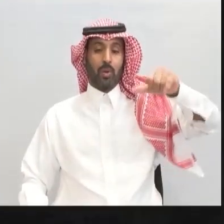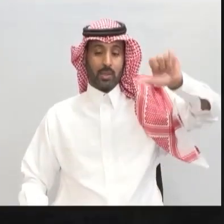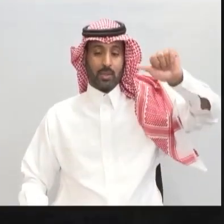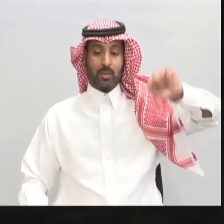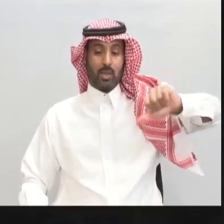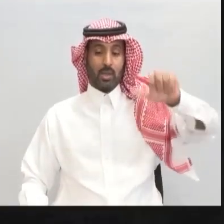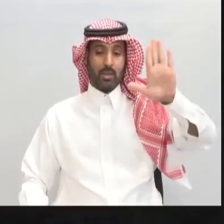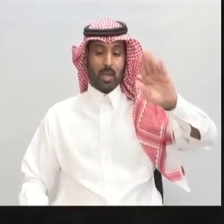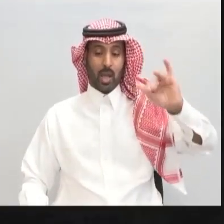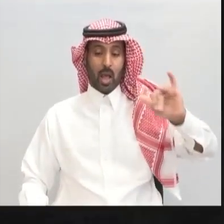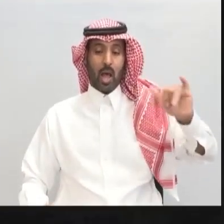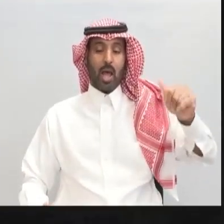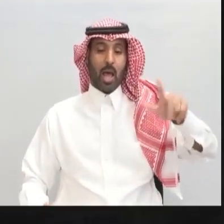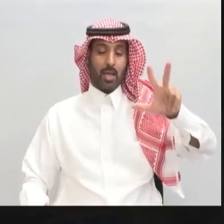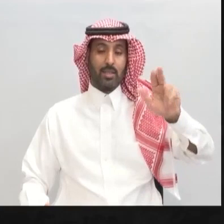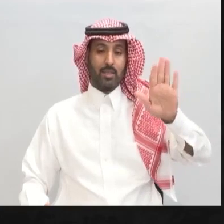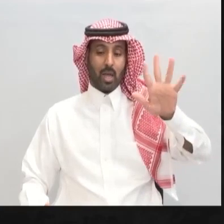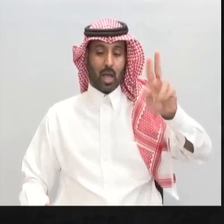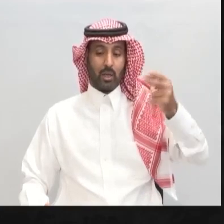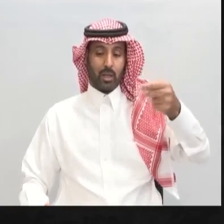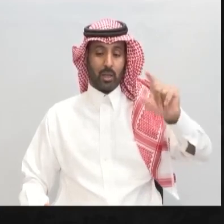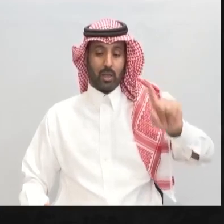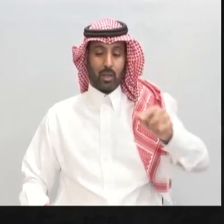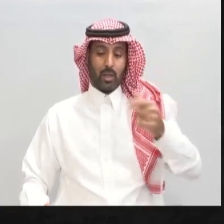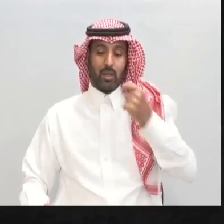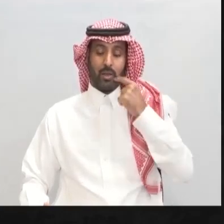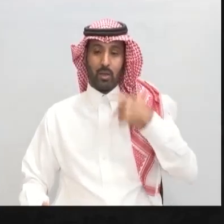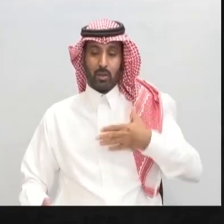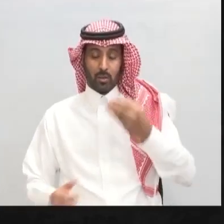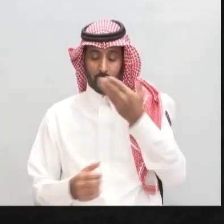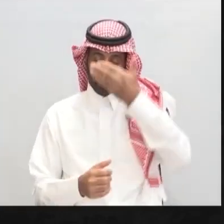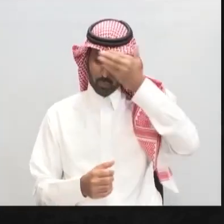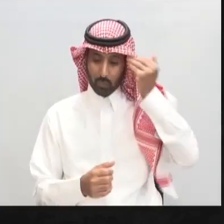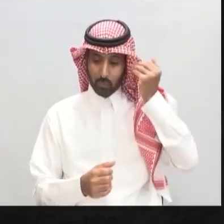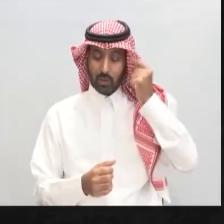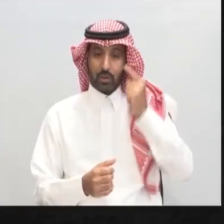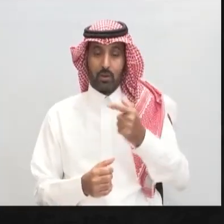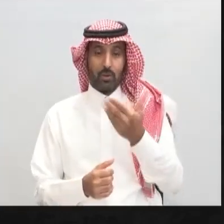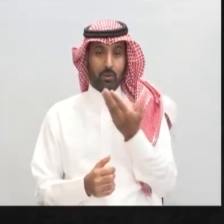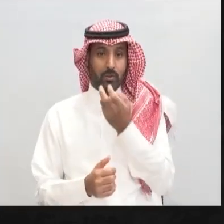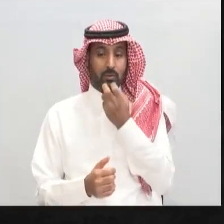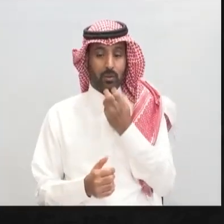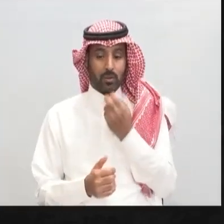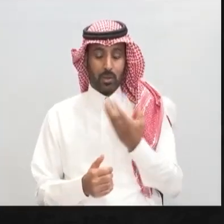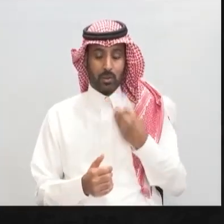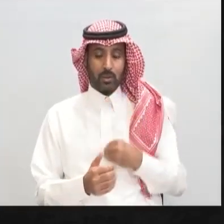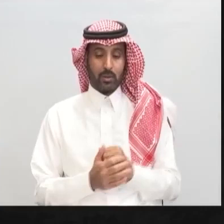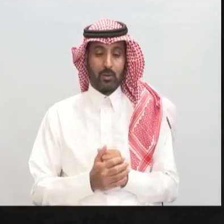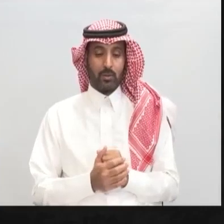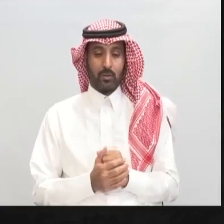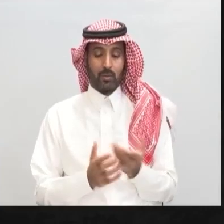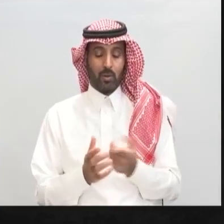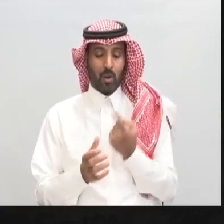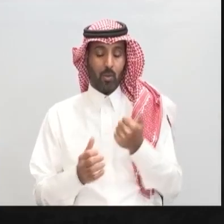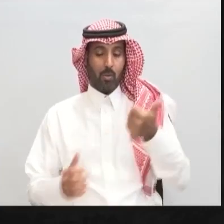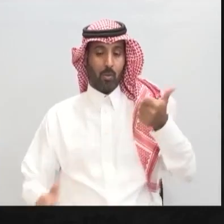اناس من صحابه رسول الله صلى الله عليه وسلم بحفظ القران في صدورهم كان منهم ابو موسى وايضا